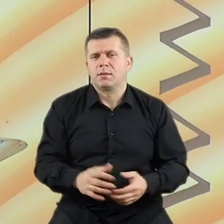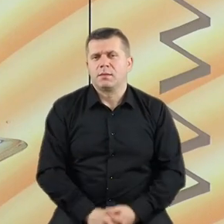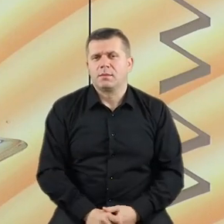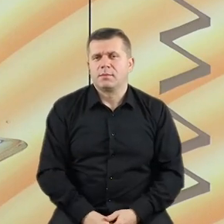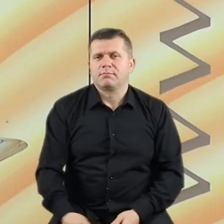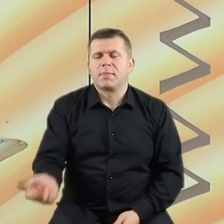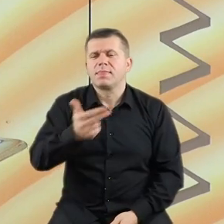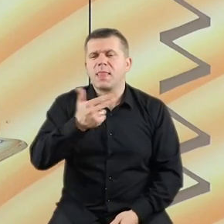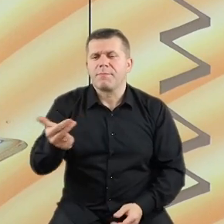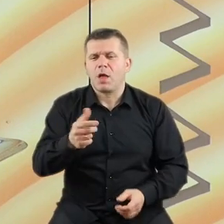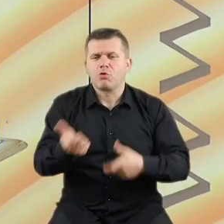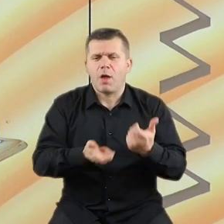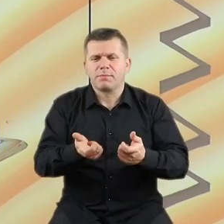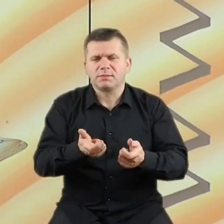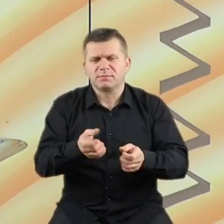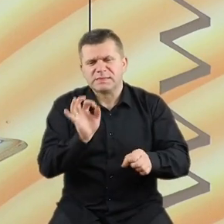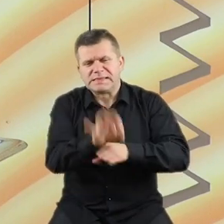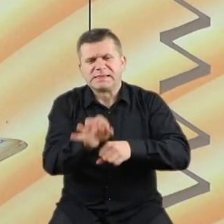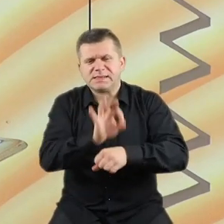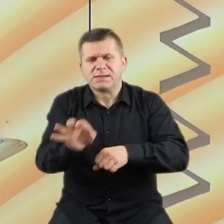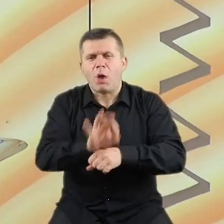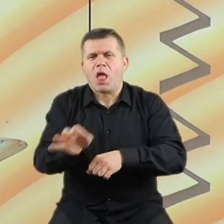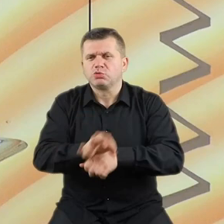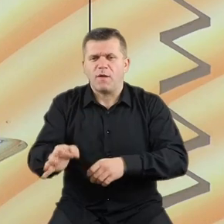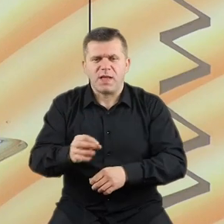ogóle temat molestowania seksualnego